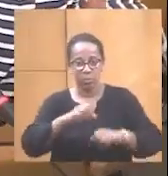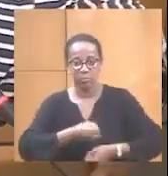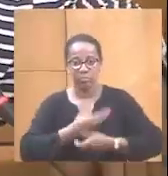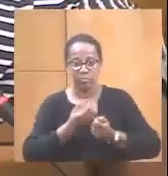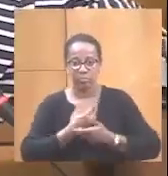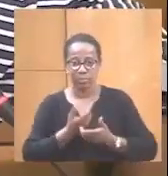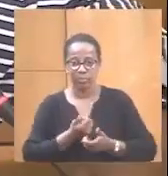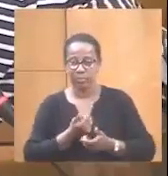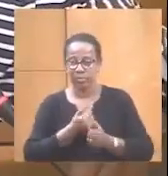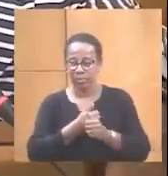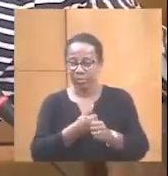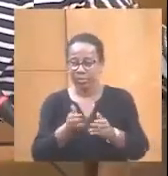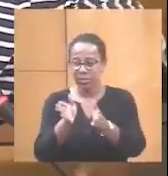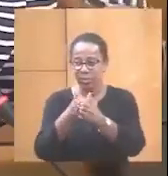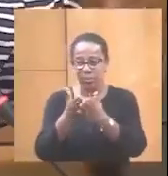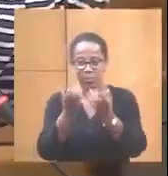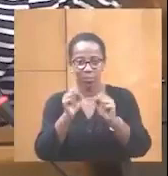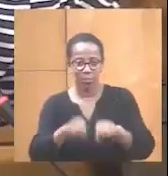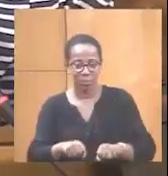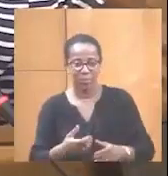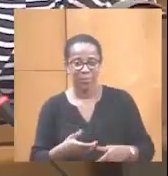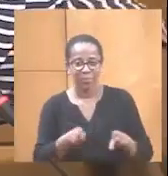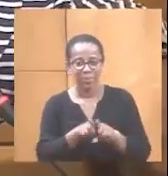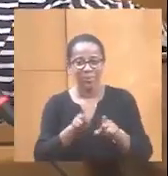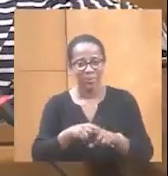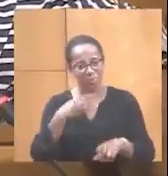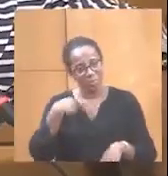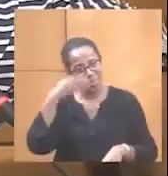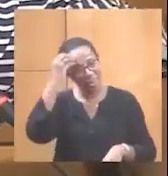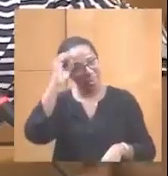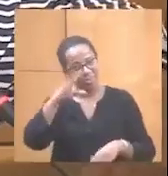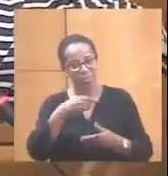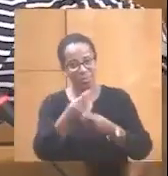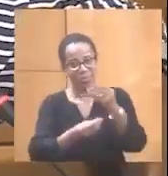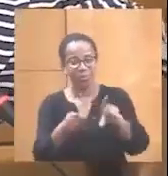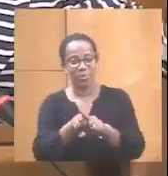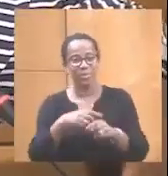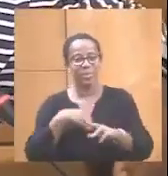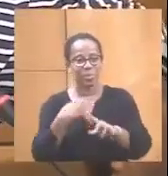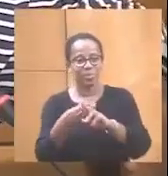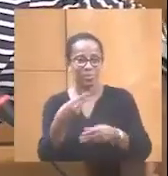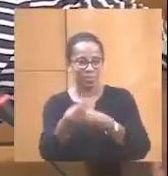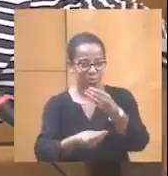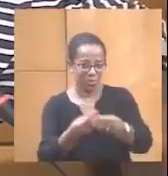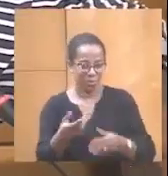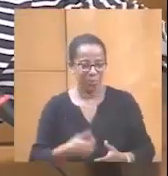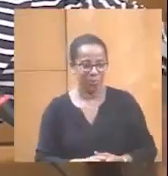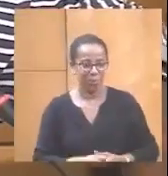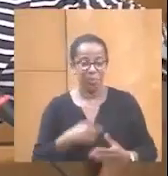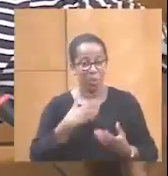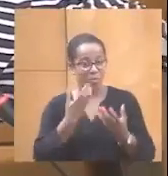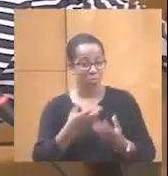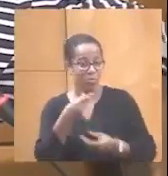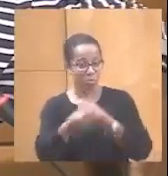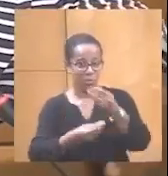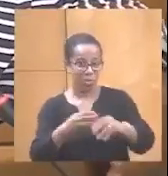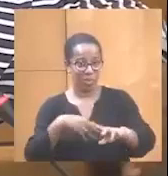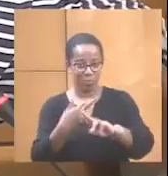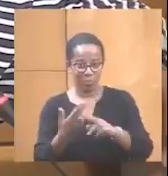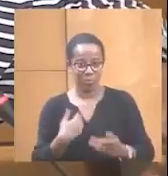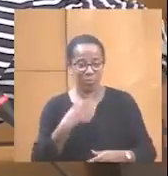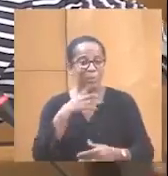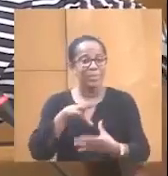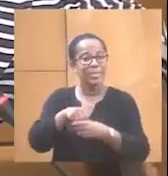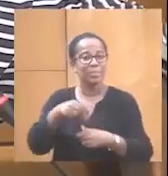la demandant. Ils peuvent faire une déclaration ou vous porter des réponses. Donc, je veux porter des réponses, non pas participer au